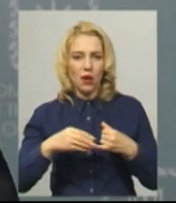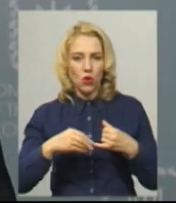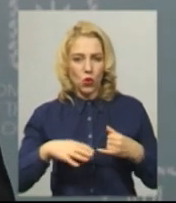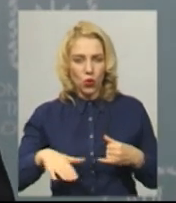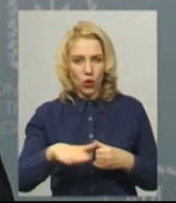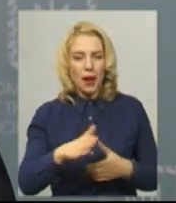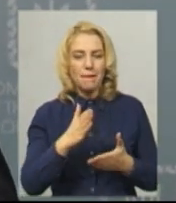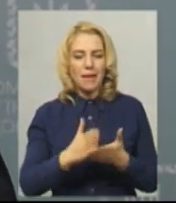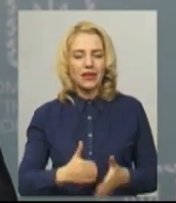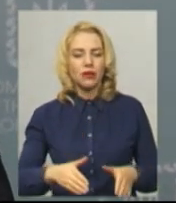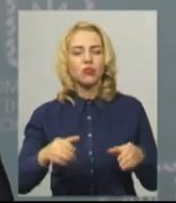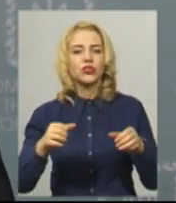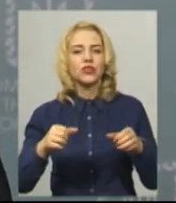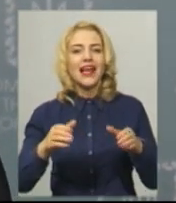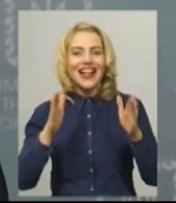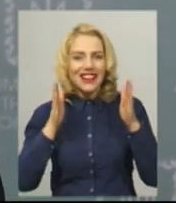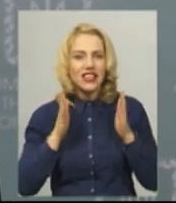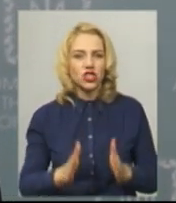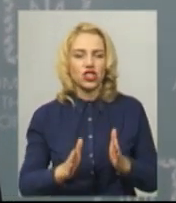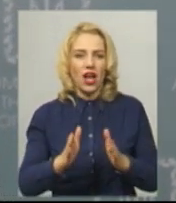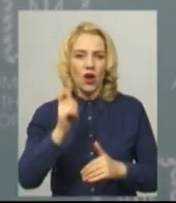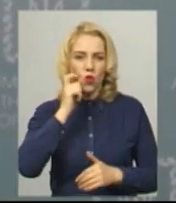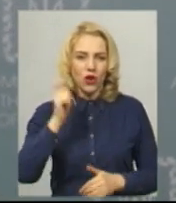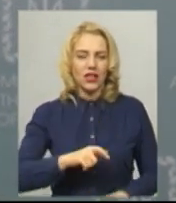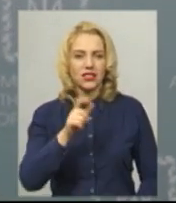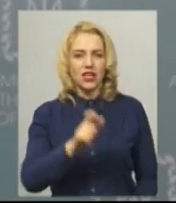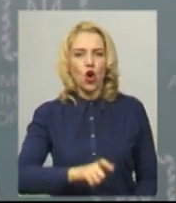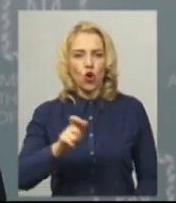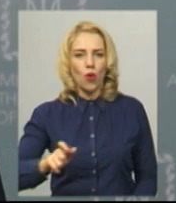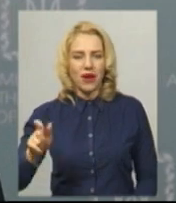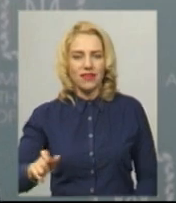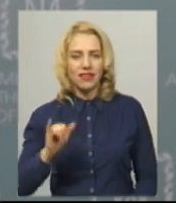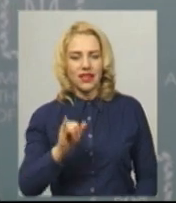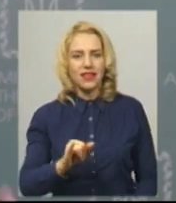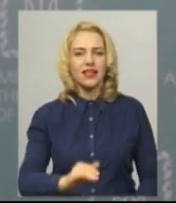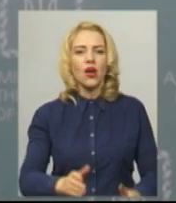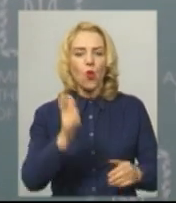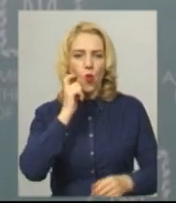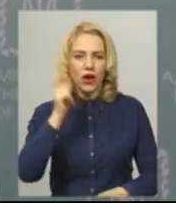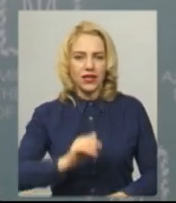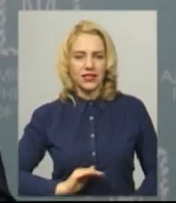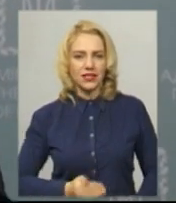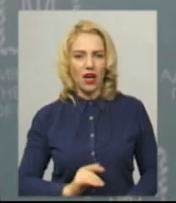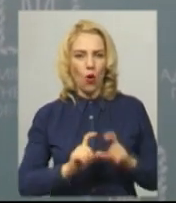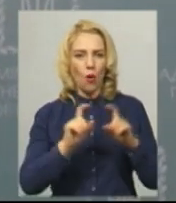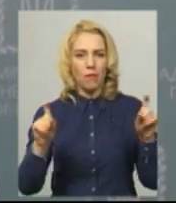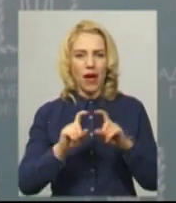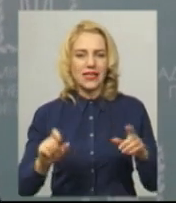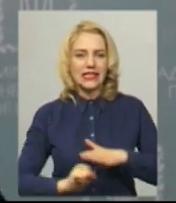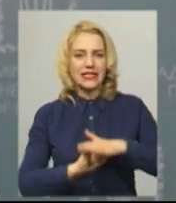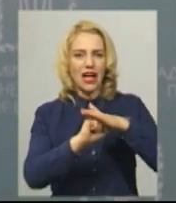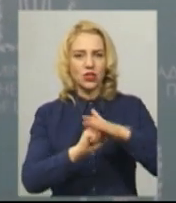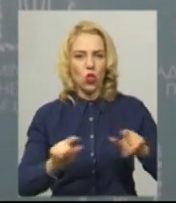матимуть лише українські громадяни та українські компанії, засновані